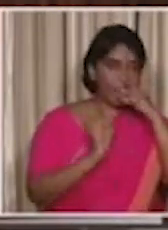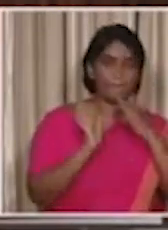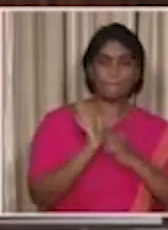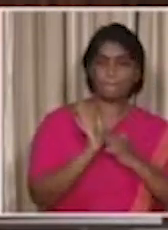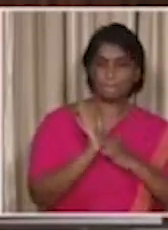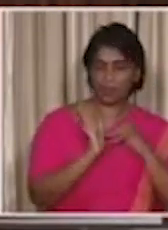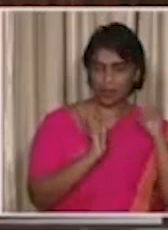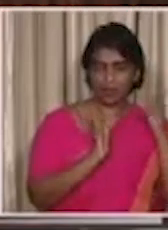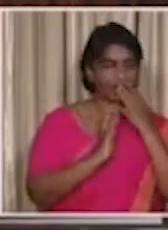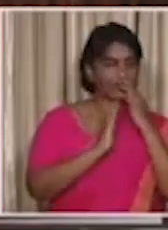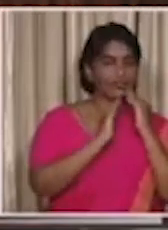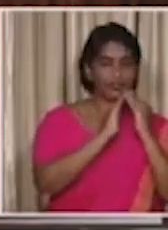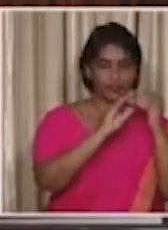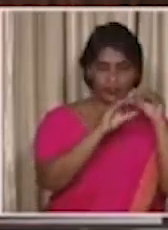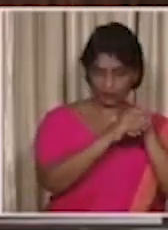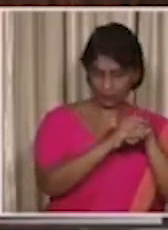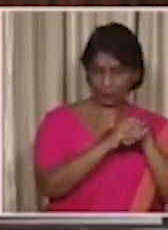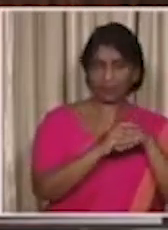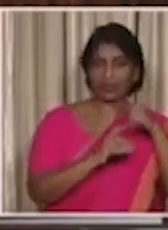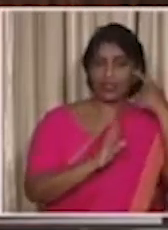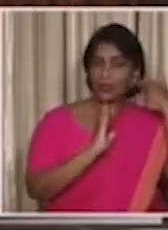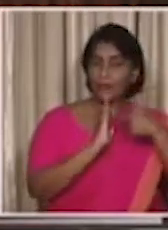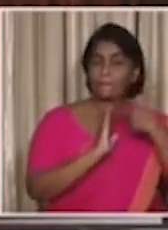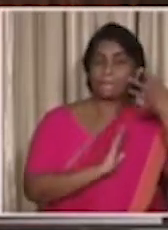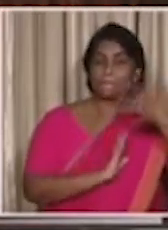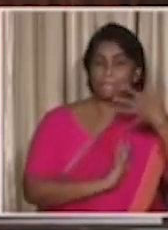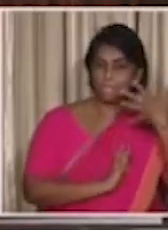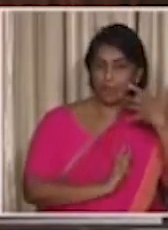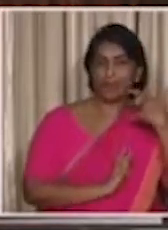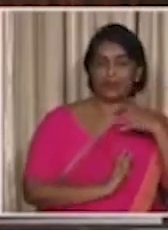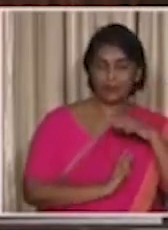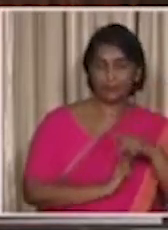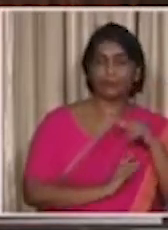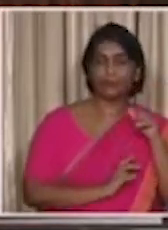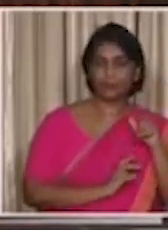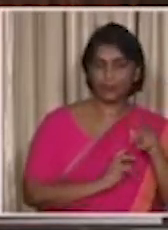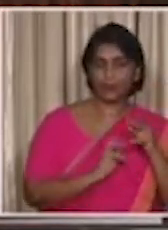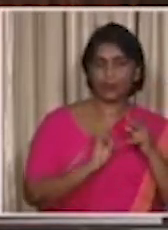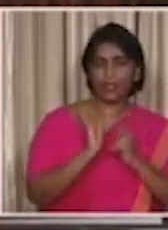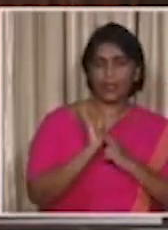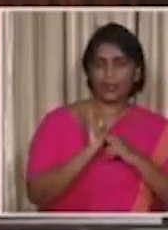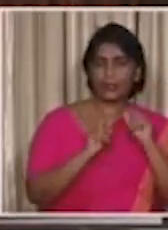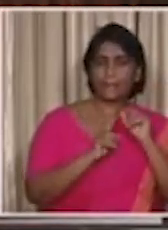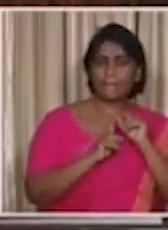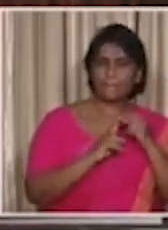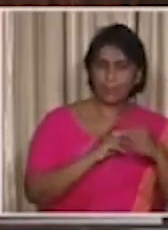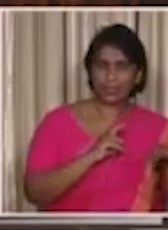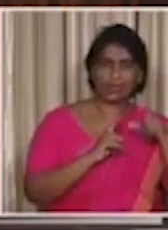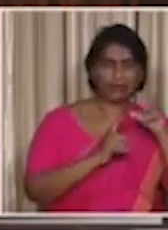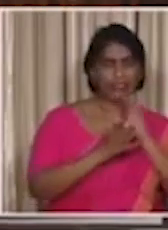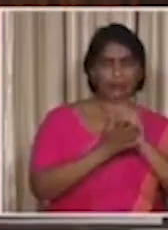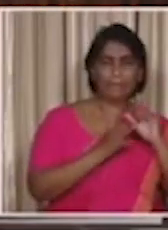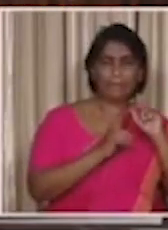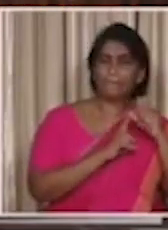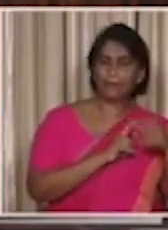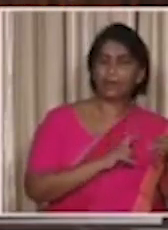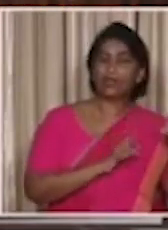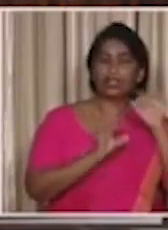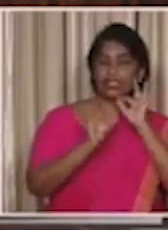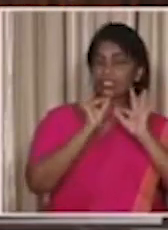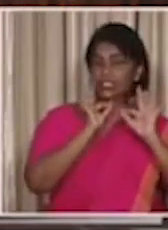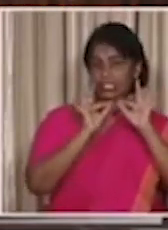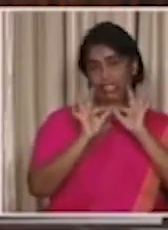මාලියදේව බාලිකා විද්‍යාලයේ 5 වැනි වසරේ. නමදි පෙරේරා හා චෙනුති පෙරේරා ඔවුන් ගීයක්